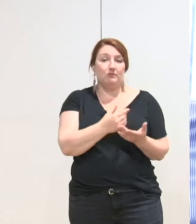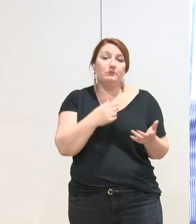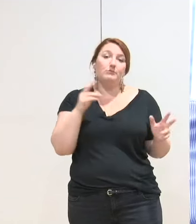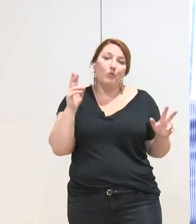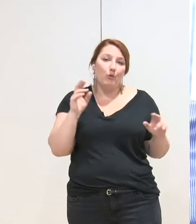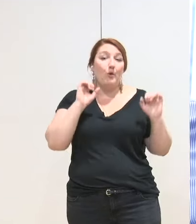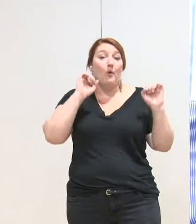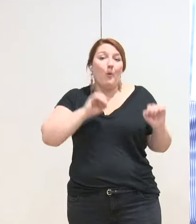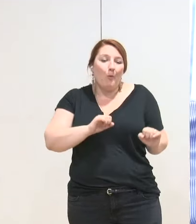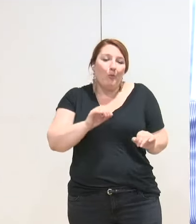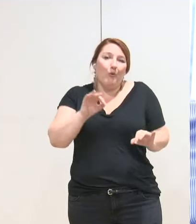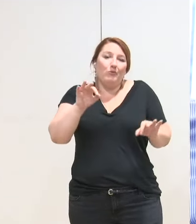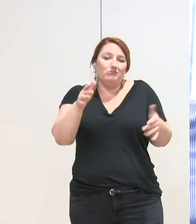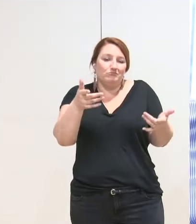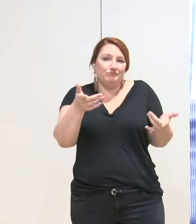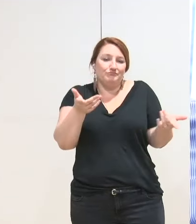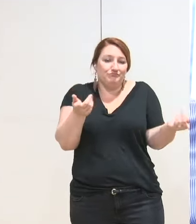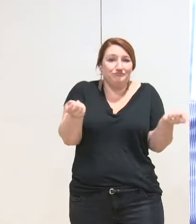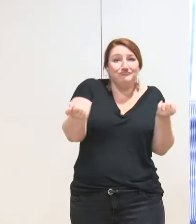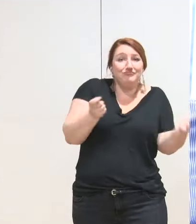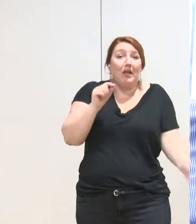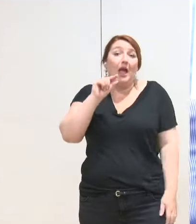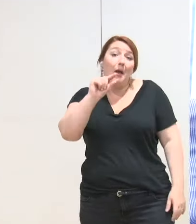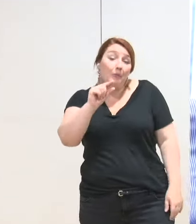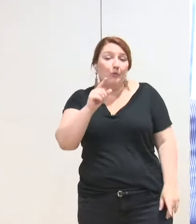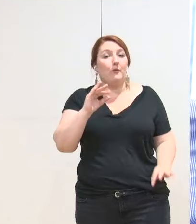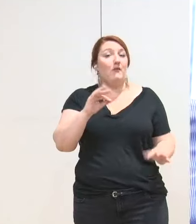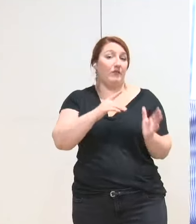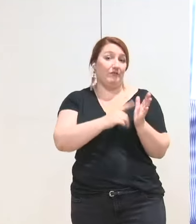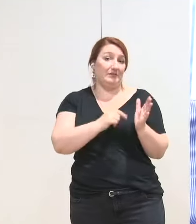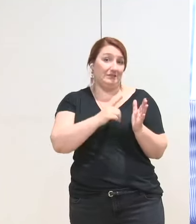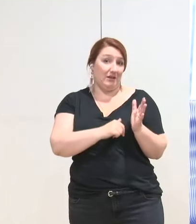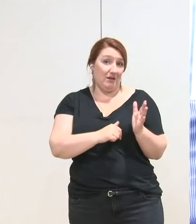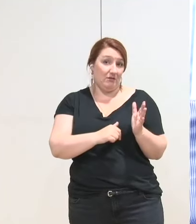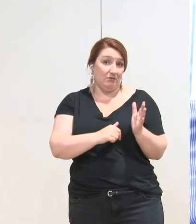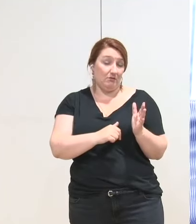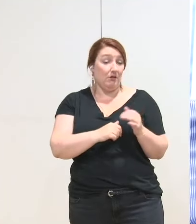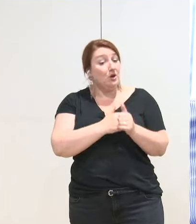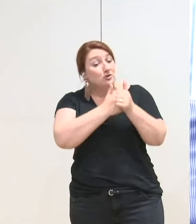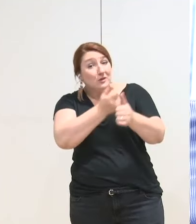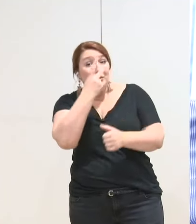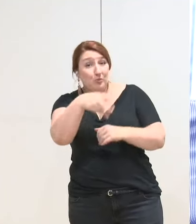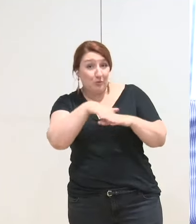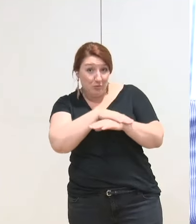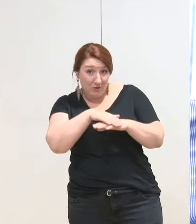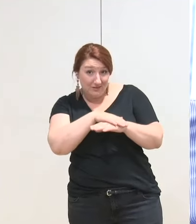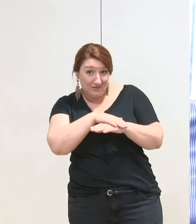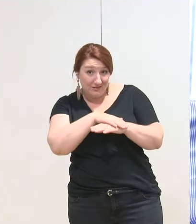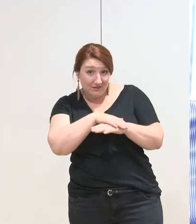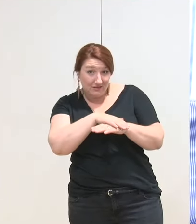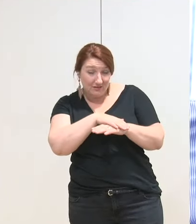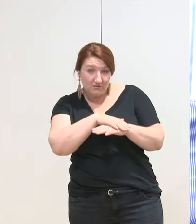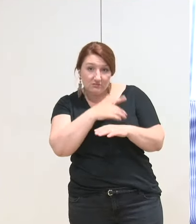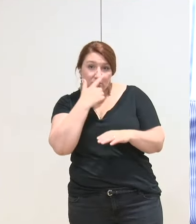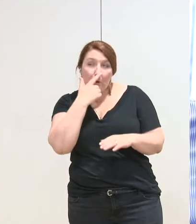levier les recettes fiscales compte tenu de votre politique vont au mieux stagner les dépenses